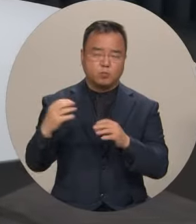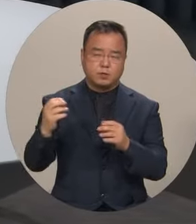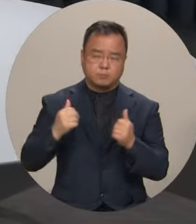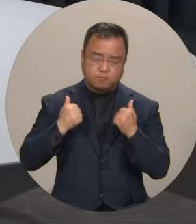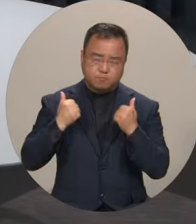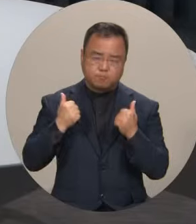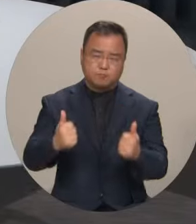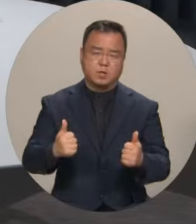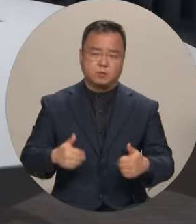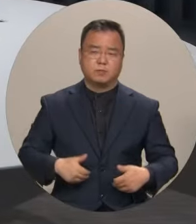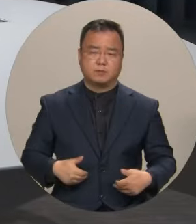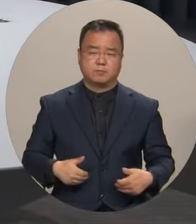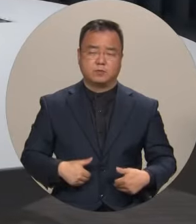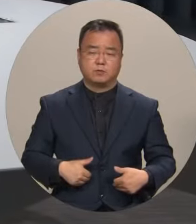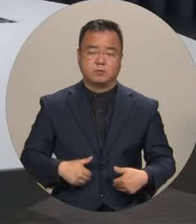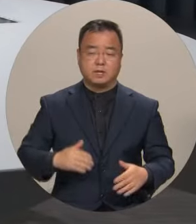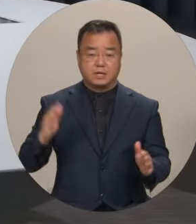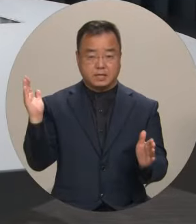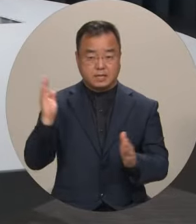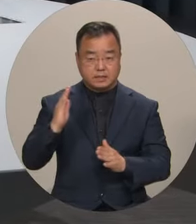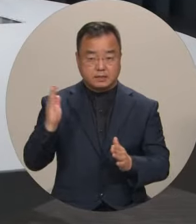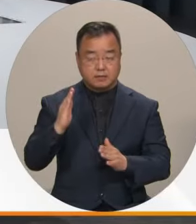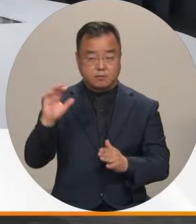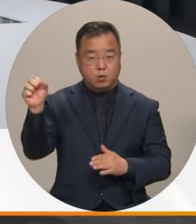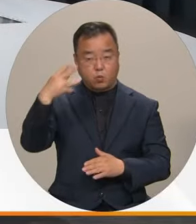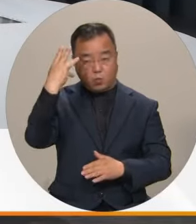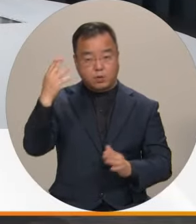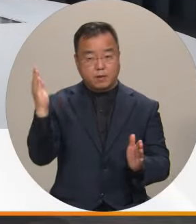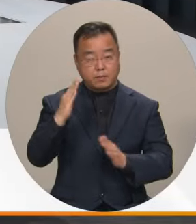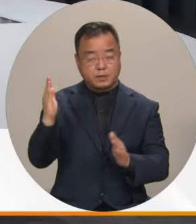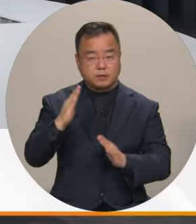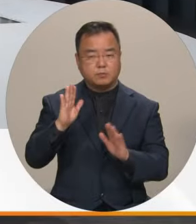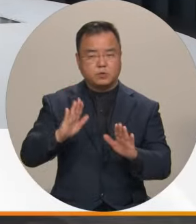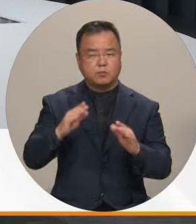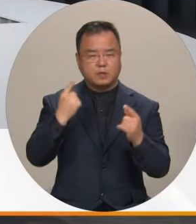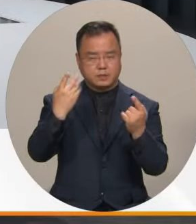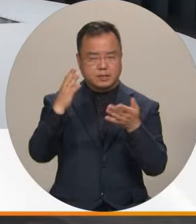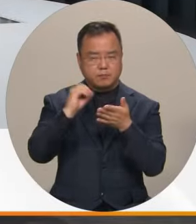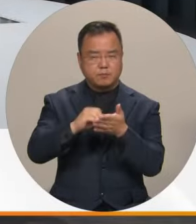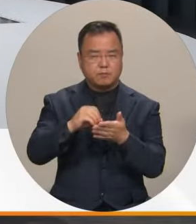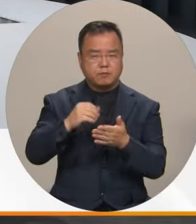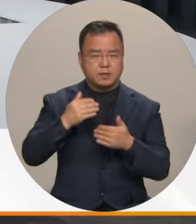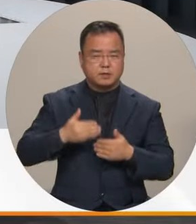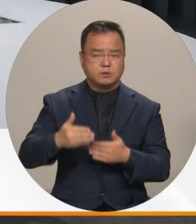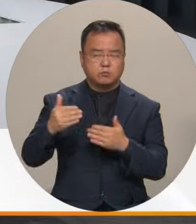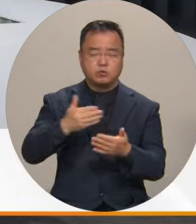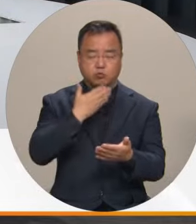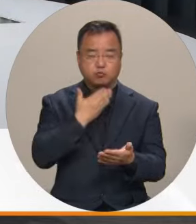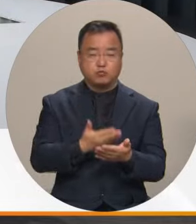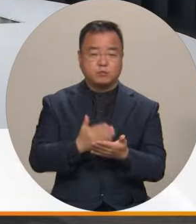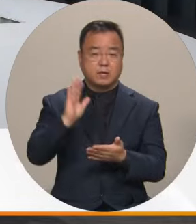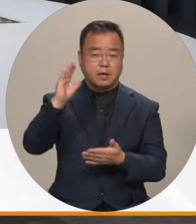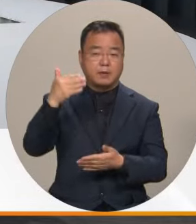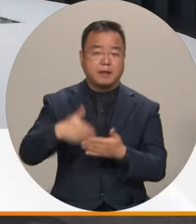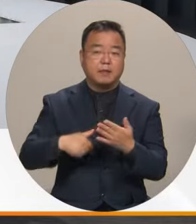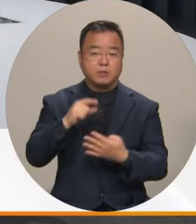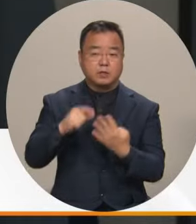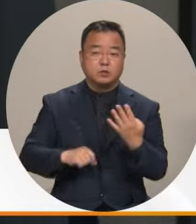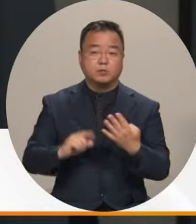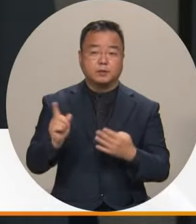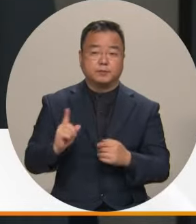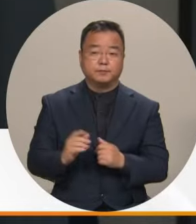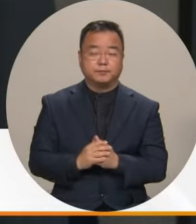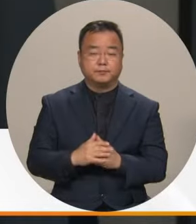같습니다 자 이제 수험생들에게는 입시 일정도 상당히 중요한 부분인데 앞으로 어떤 일정이 남아 있습니까네 일단